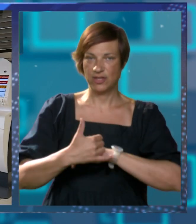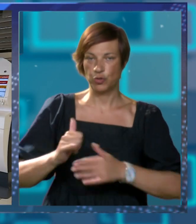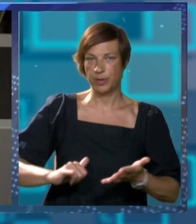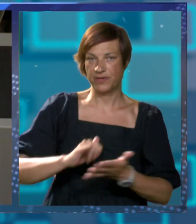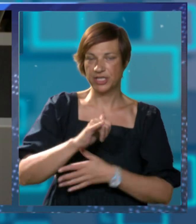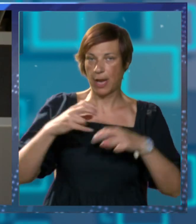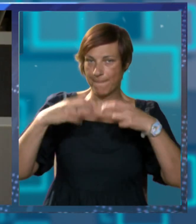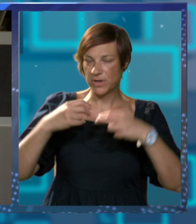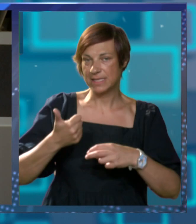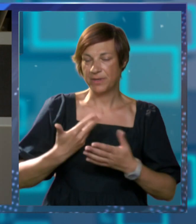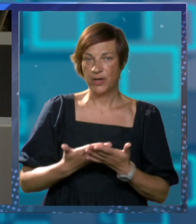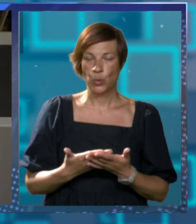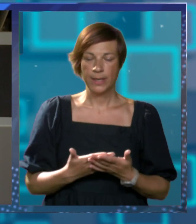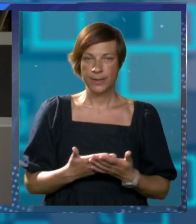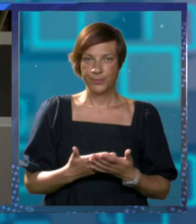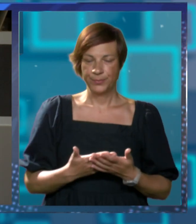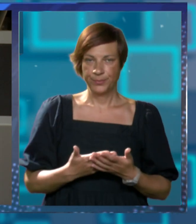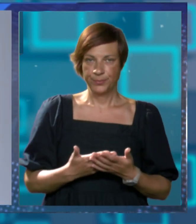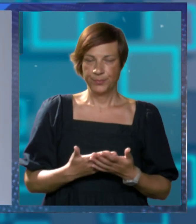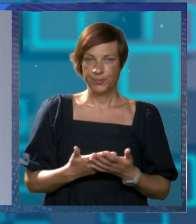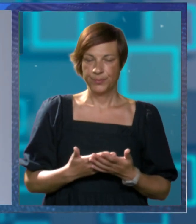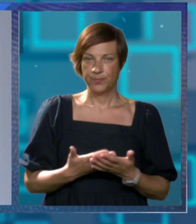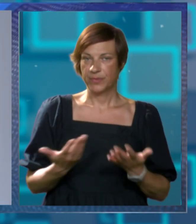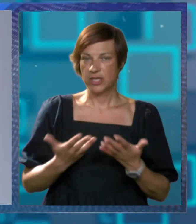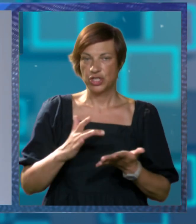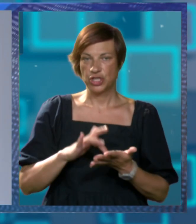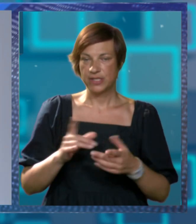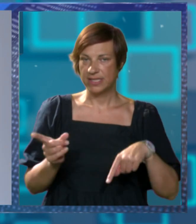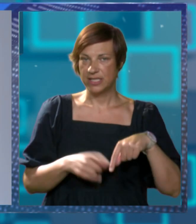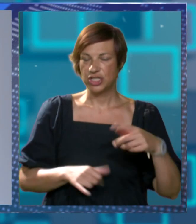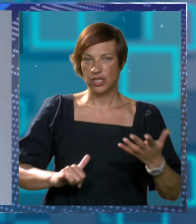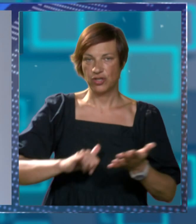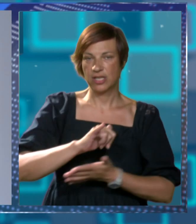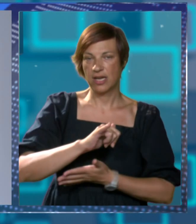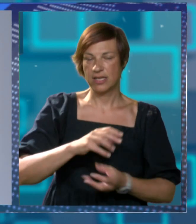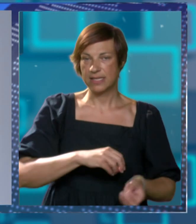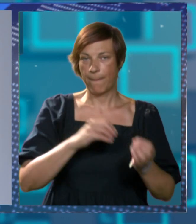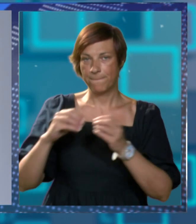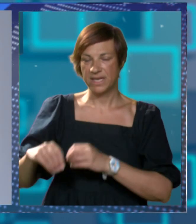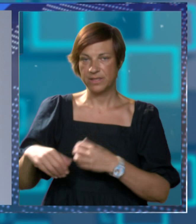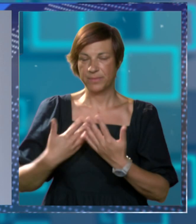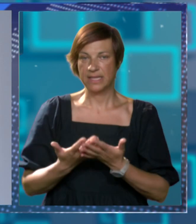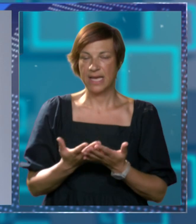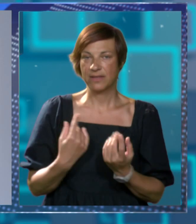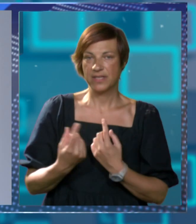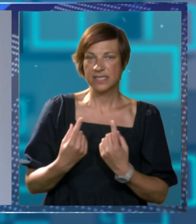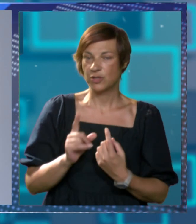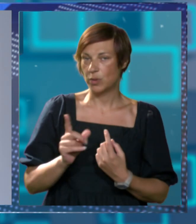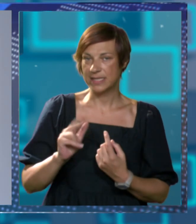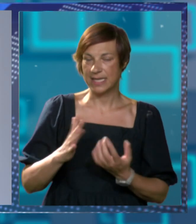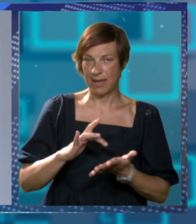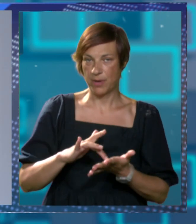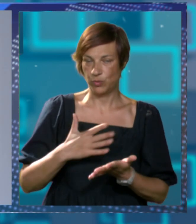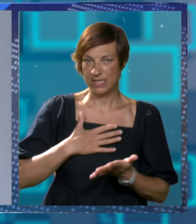Dubrovački aerodrom, provjeravamo iz prve ruke. Pa što se tiče otkaza letova, preusmjeravanja takvih sličnih situacija,